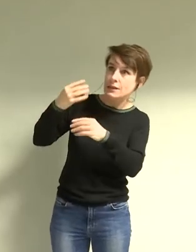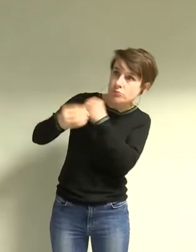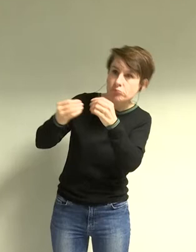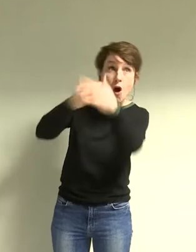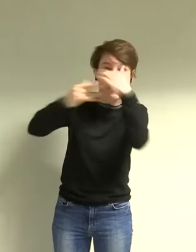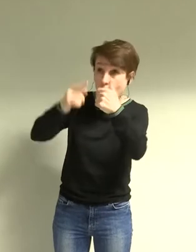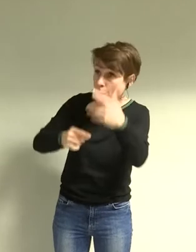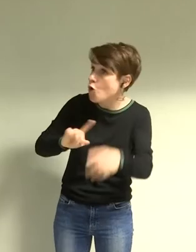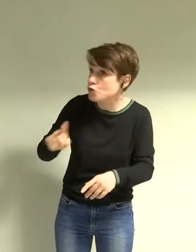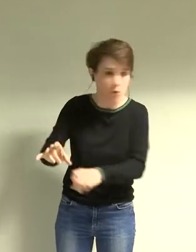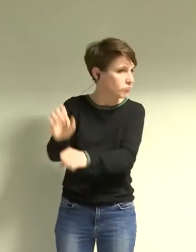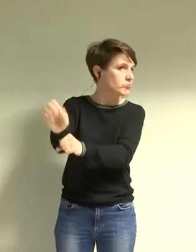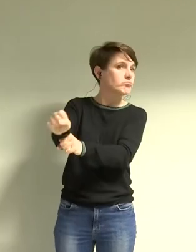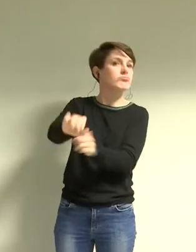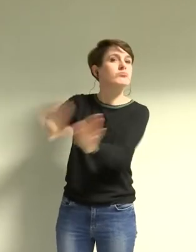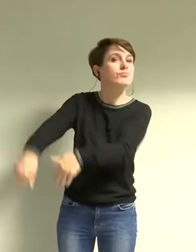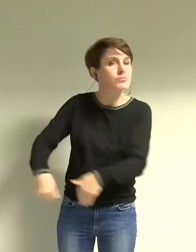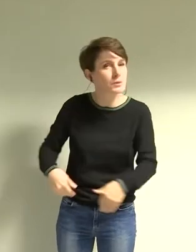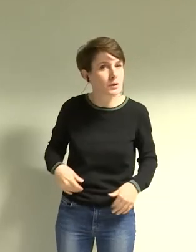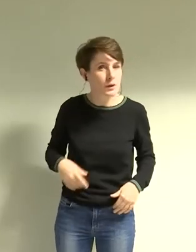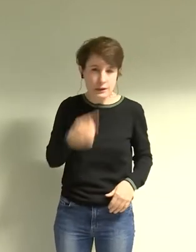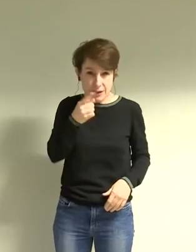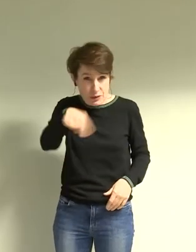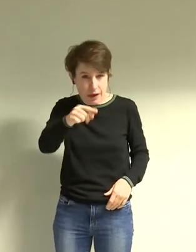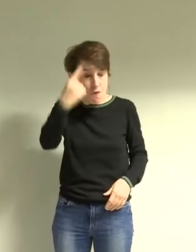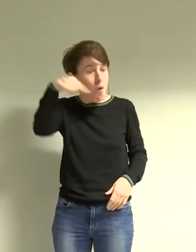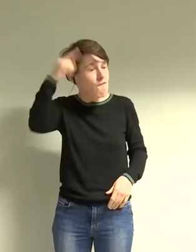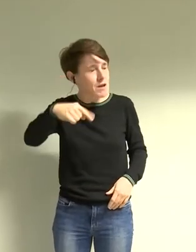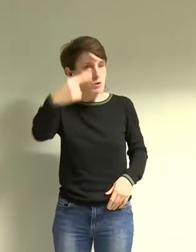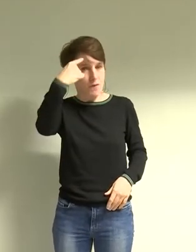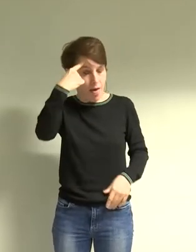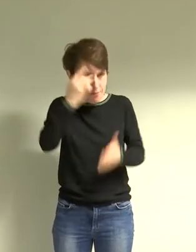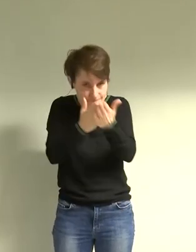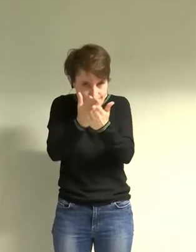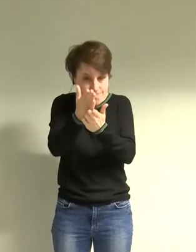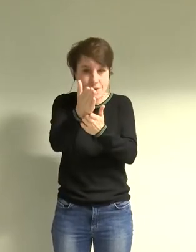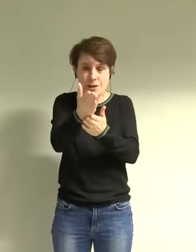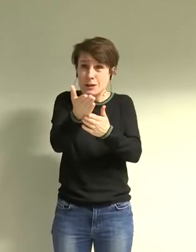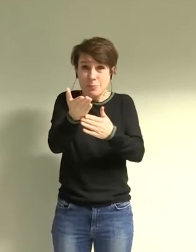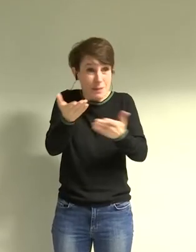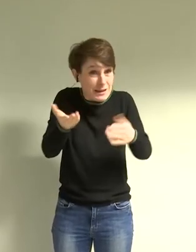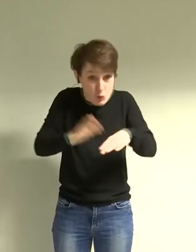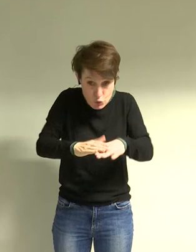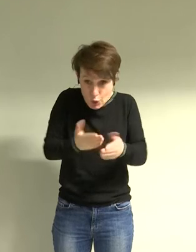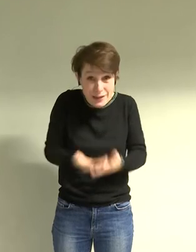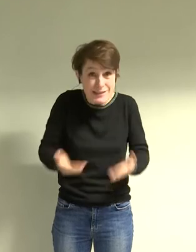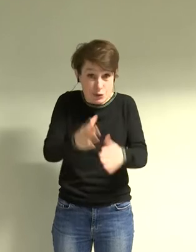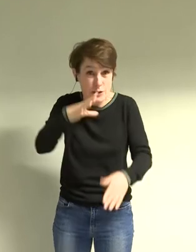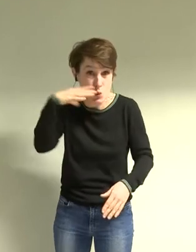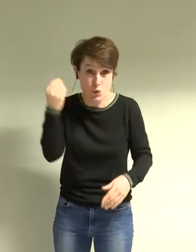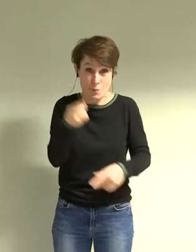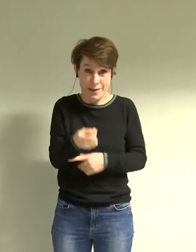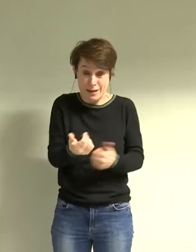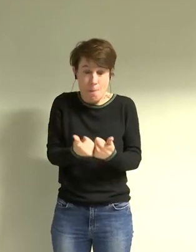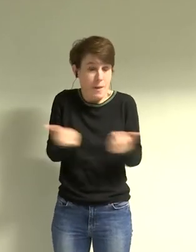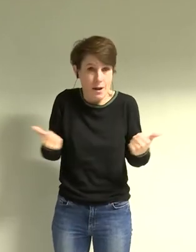toujours du fait de votre idéologie vous plaquer des systèmes sur une réalité humaine qu'il ne peut pas les